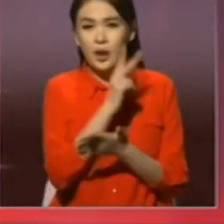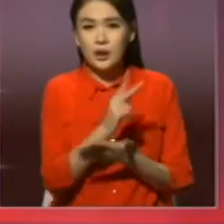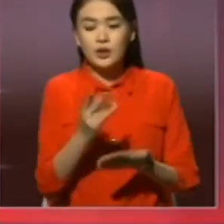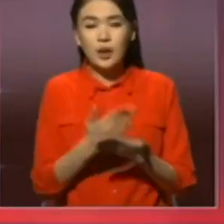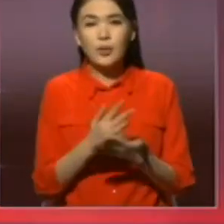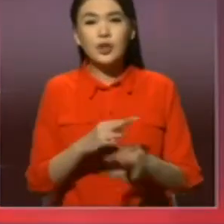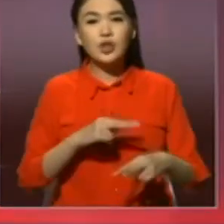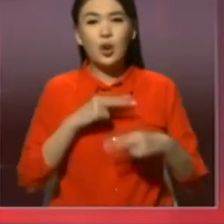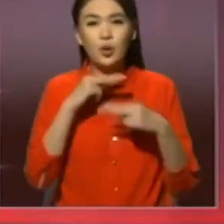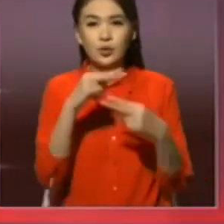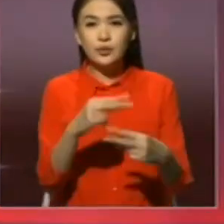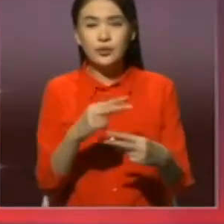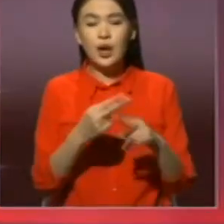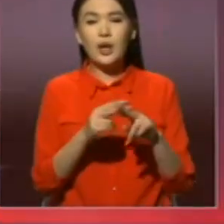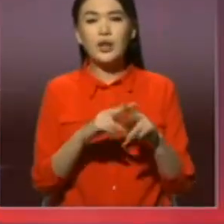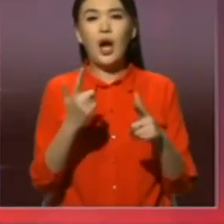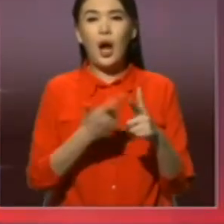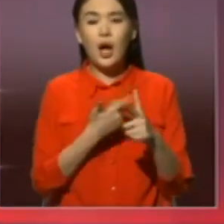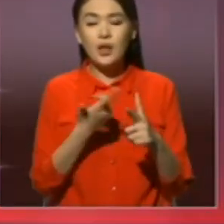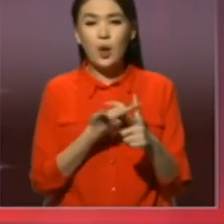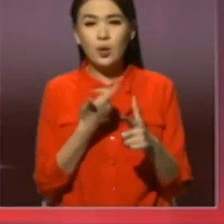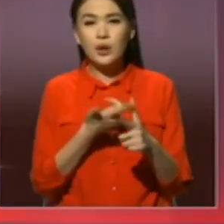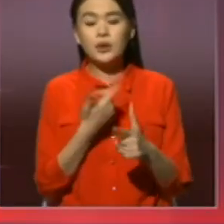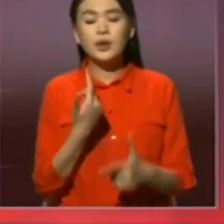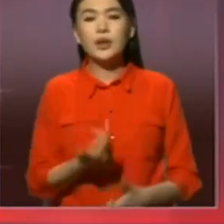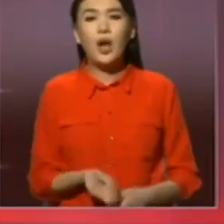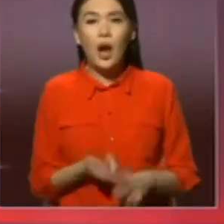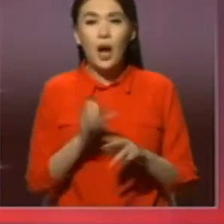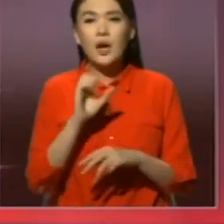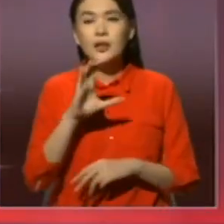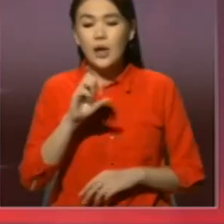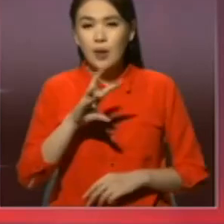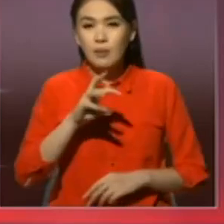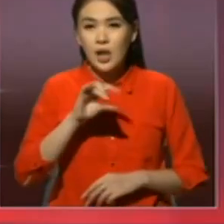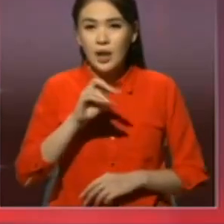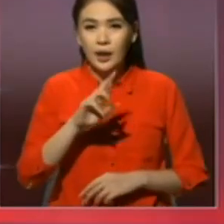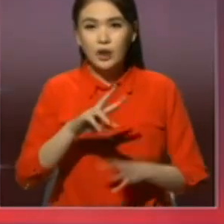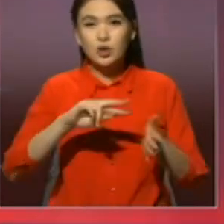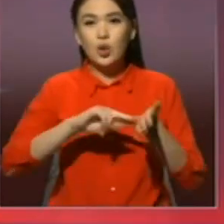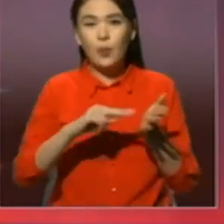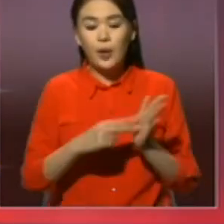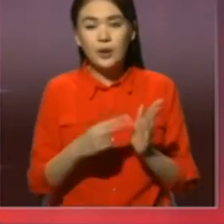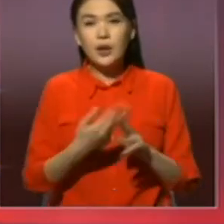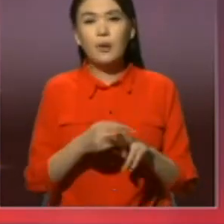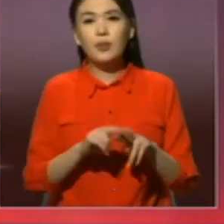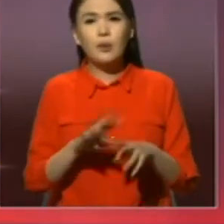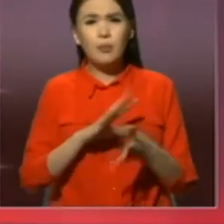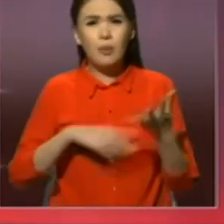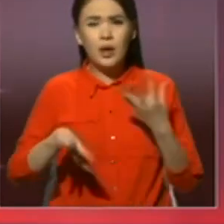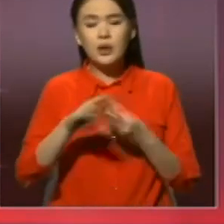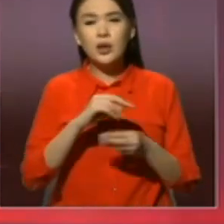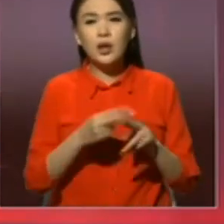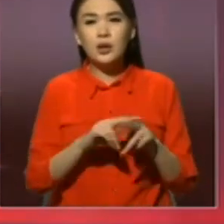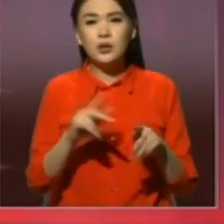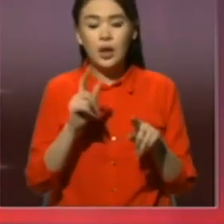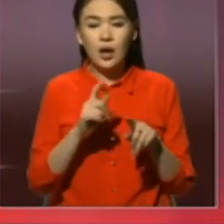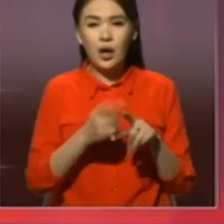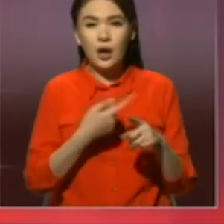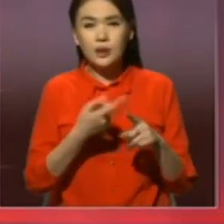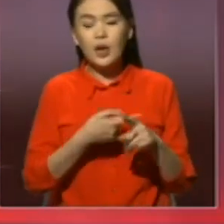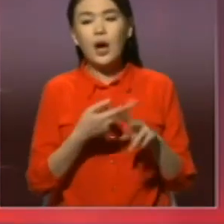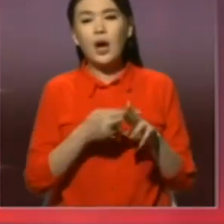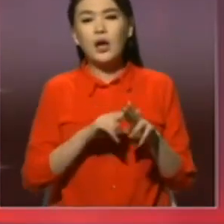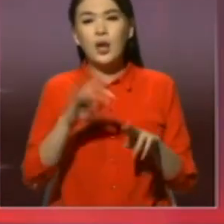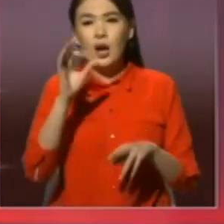назар аударыңыздар. Атауларына. Ассамблея тарапынан келген жобалар, бірақ бәрінің атаулары қазақи. Яғни